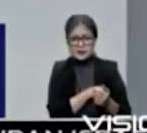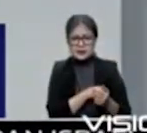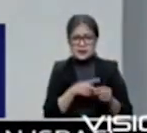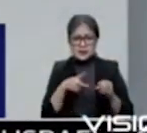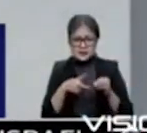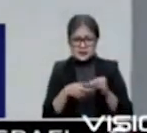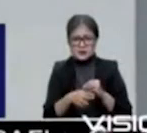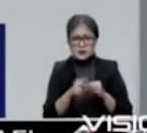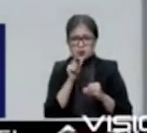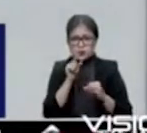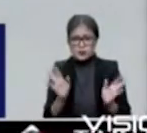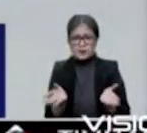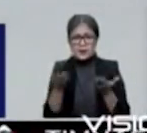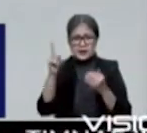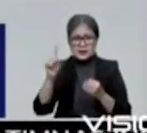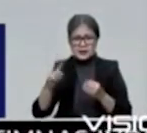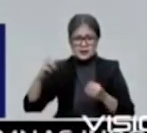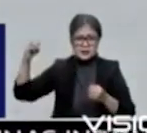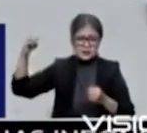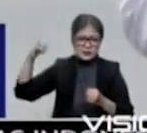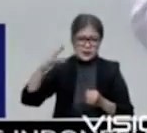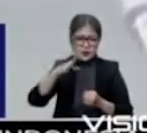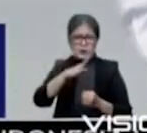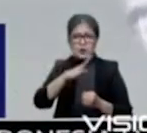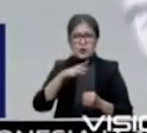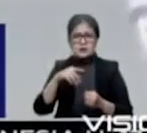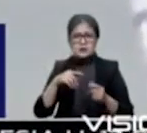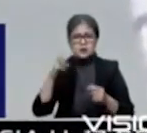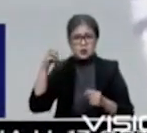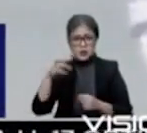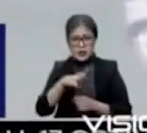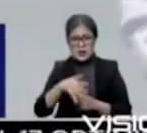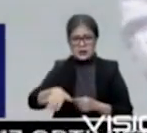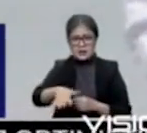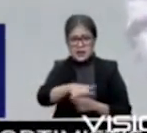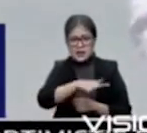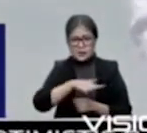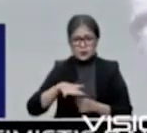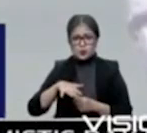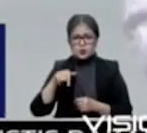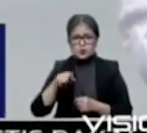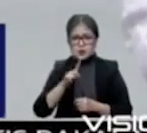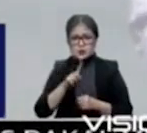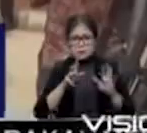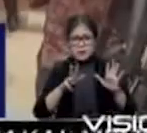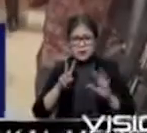listrik tenaga surya PLTS terapung virata 192